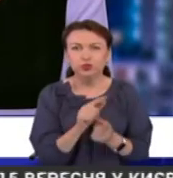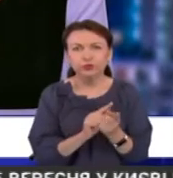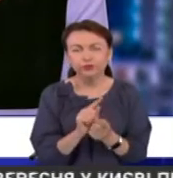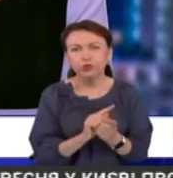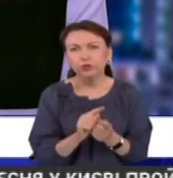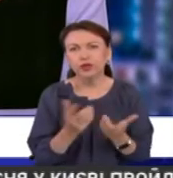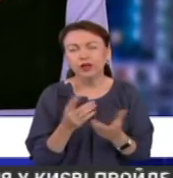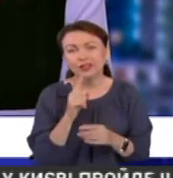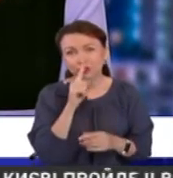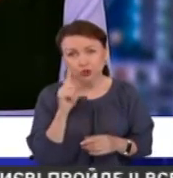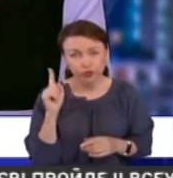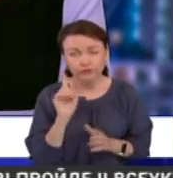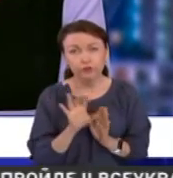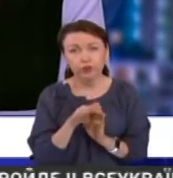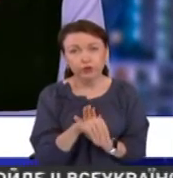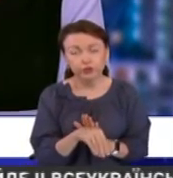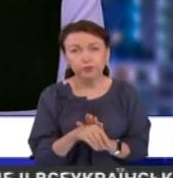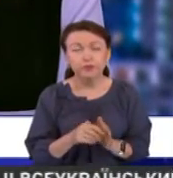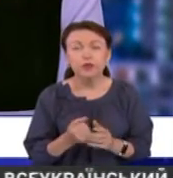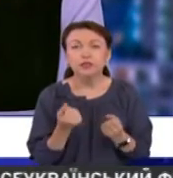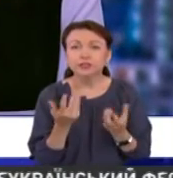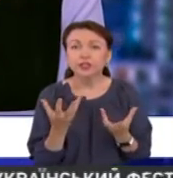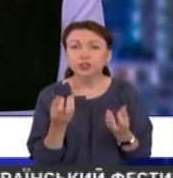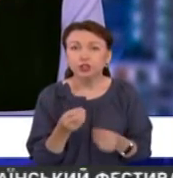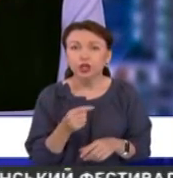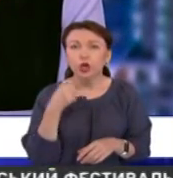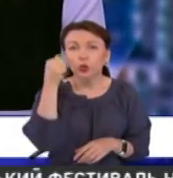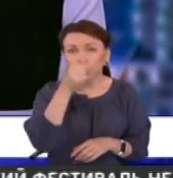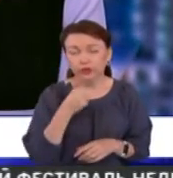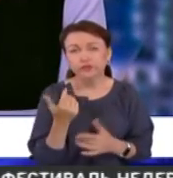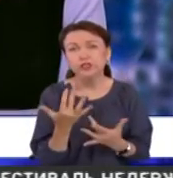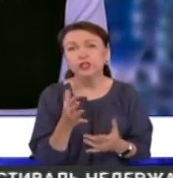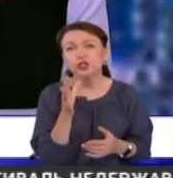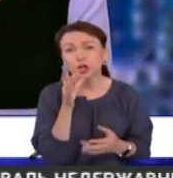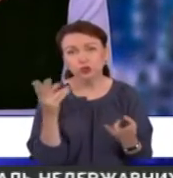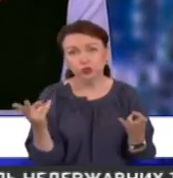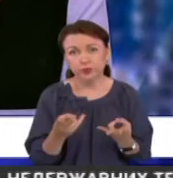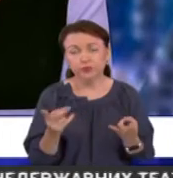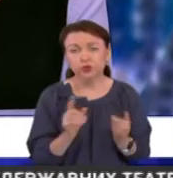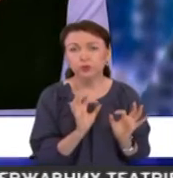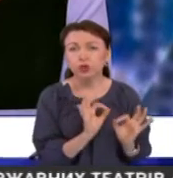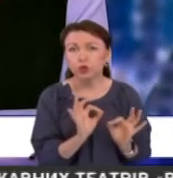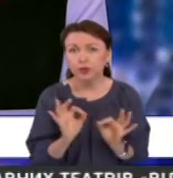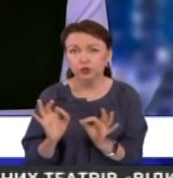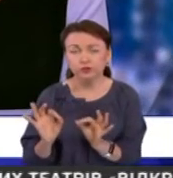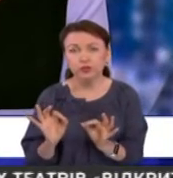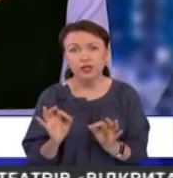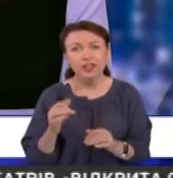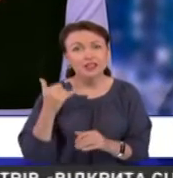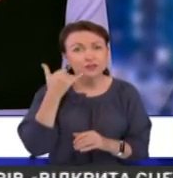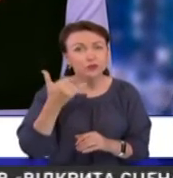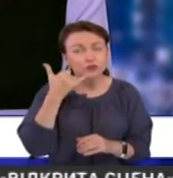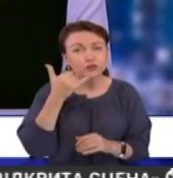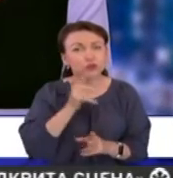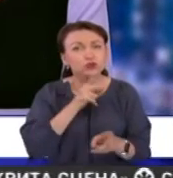яка нещодавно впроваджена. Тим не менше, скільки ще років і часу необхідно для того, щоб все нормалізувалося, і ті телефонні дзвінки, які нам